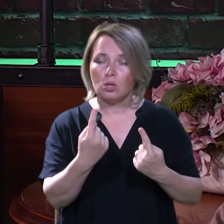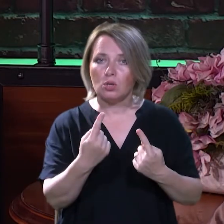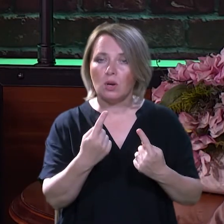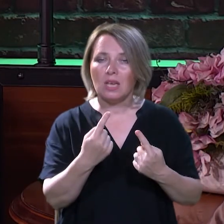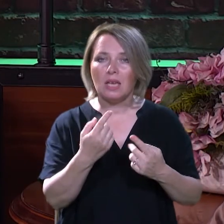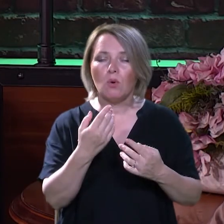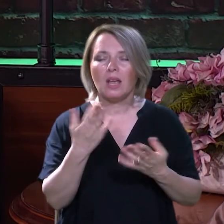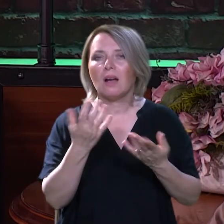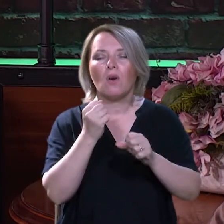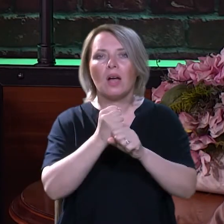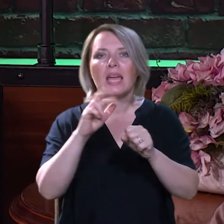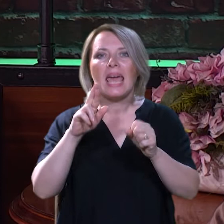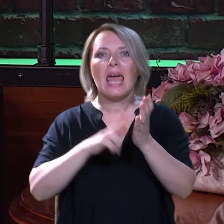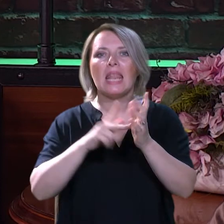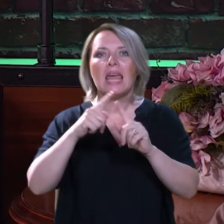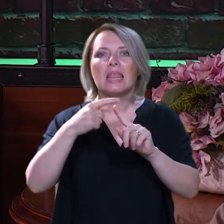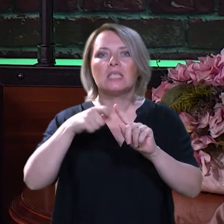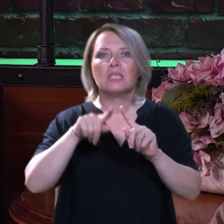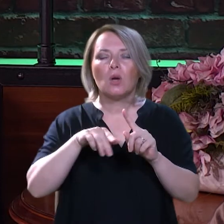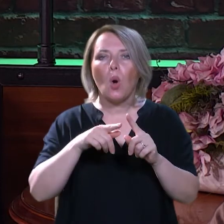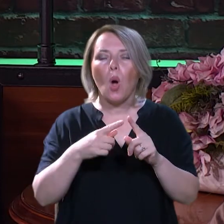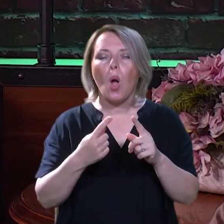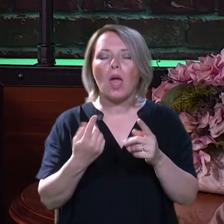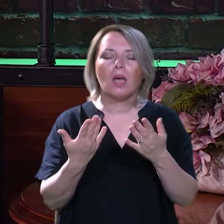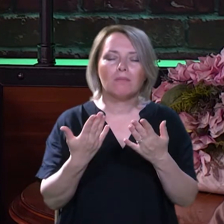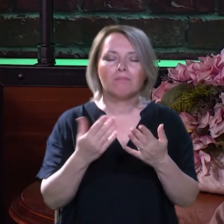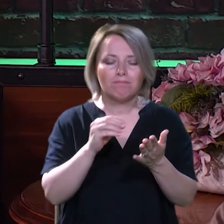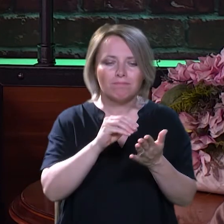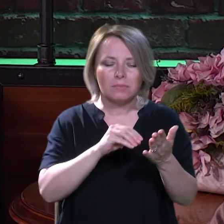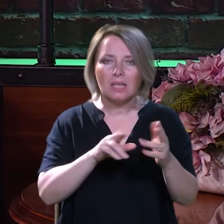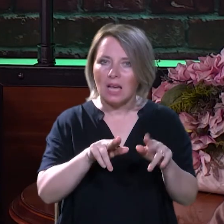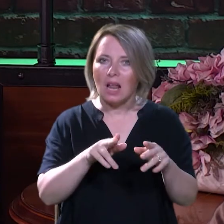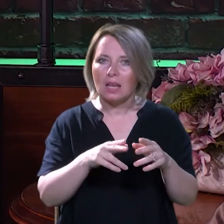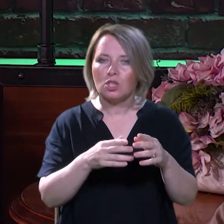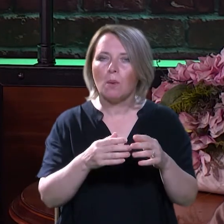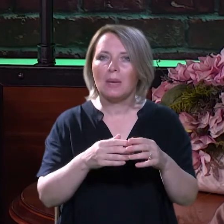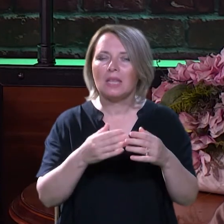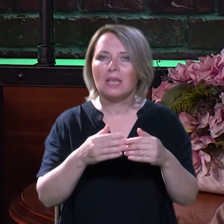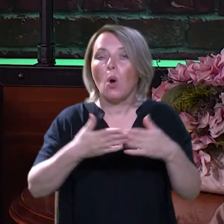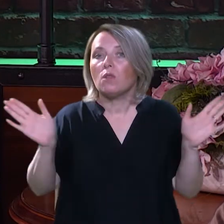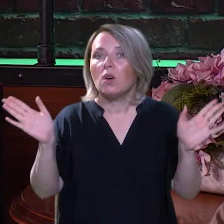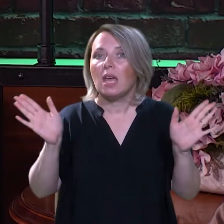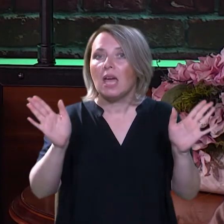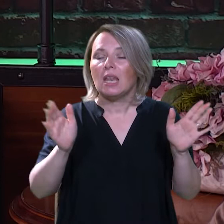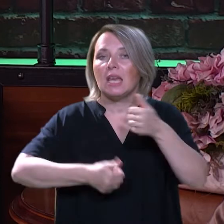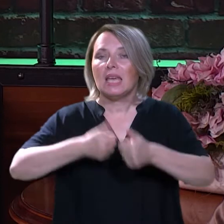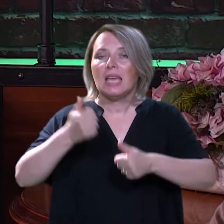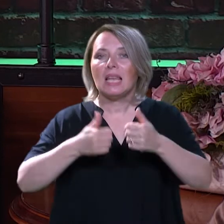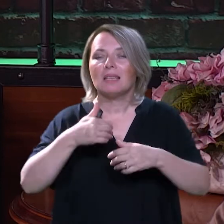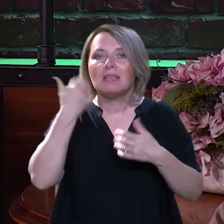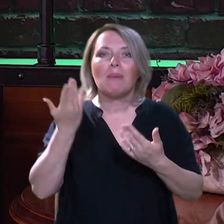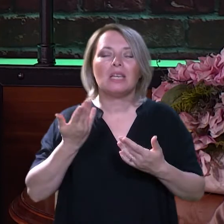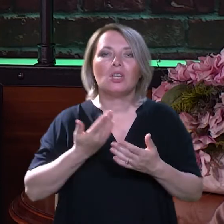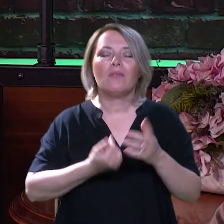postoji u nekakvoj genetskoj predispoziciji sklonost hoćemo li mi biti otvoreniji ili ćemo biti možda sremežljiviji u nekakvom